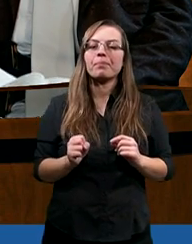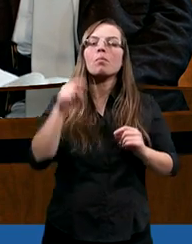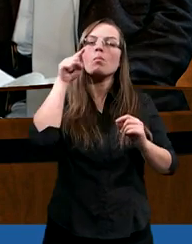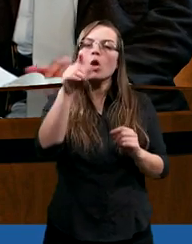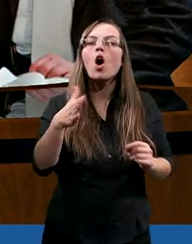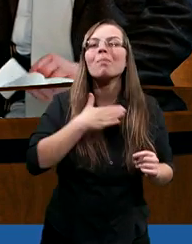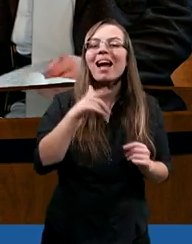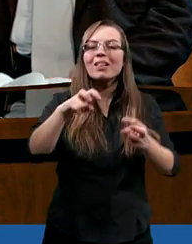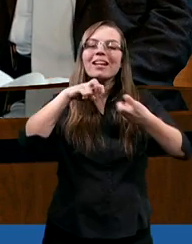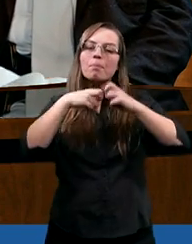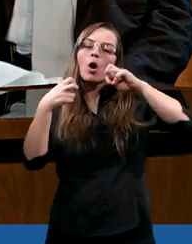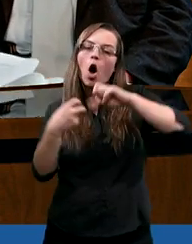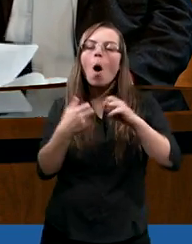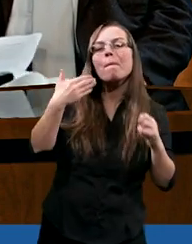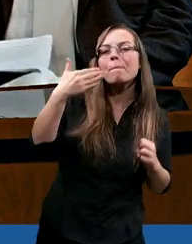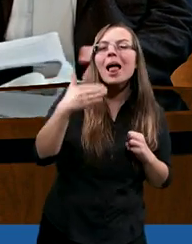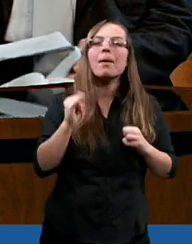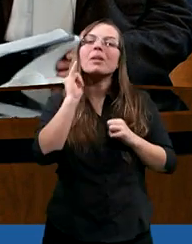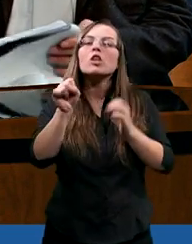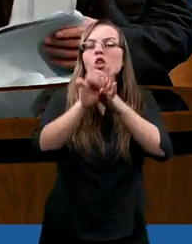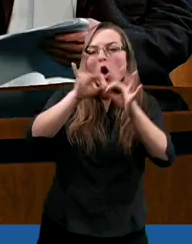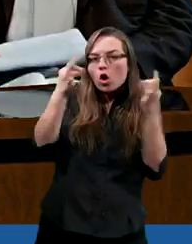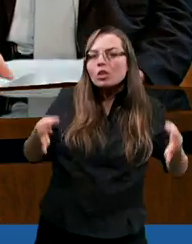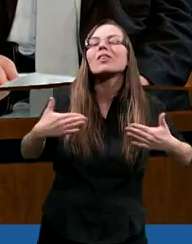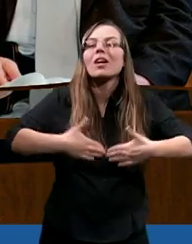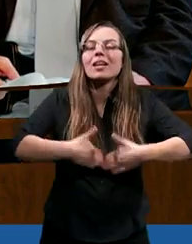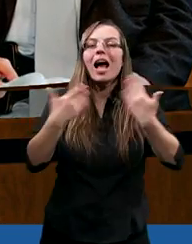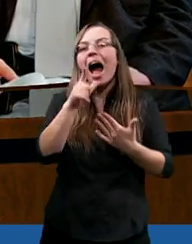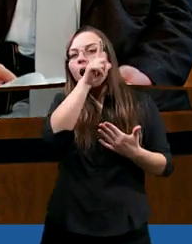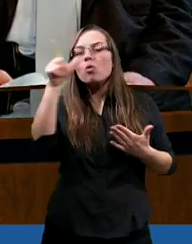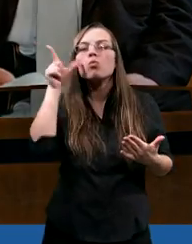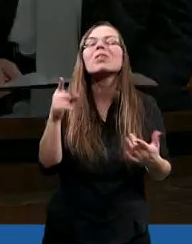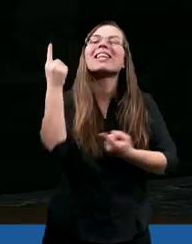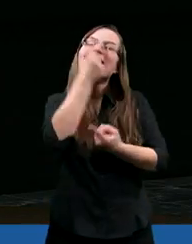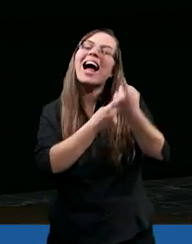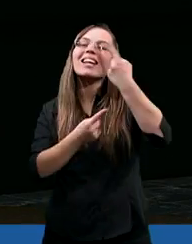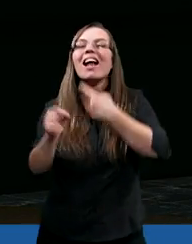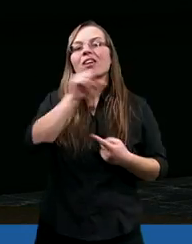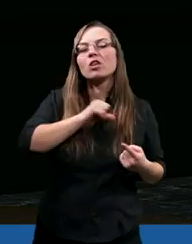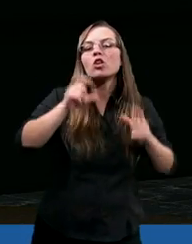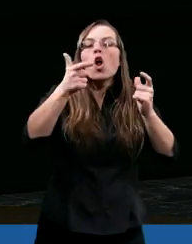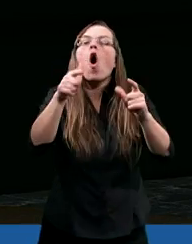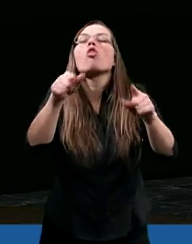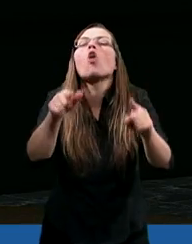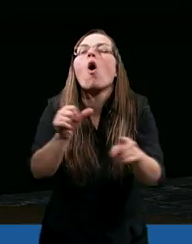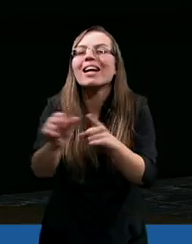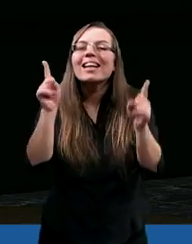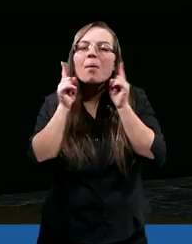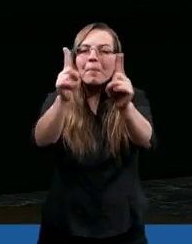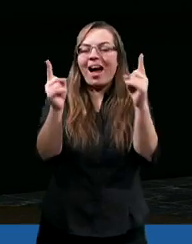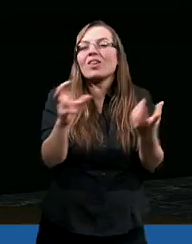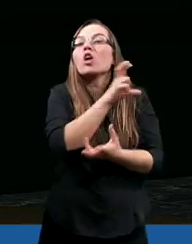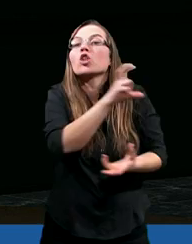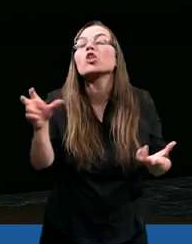On miał ten problem i do dzisiejszego dnia ludzie zastanawiają się, co to jest prawda. Czy